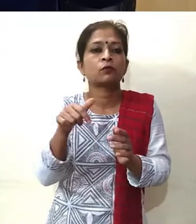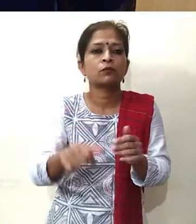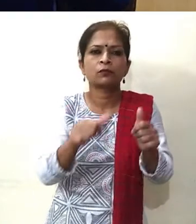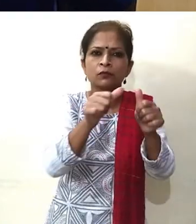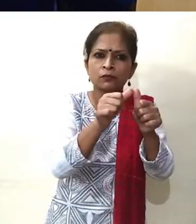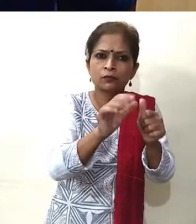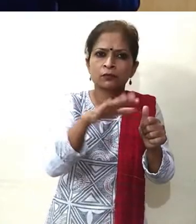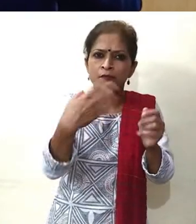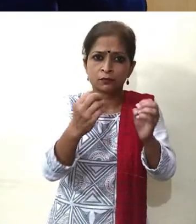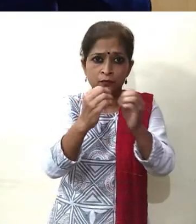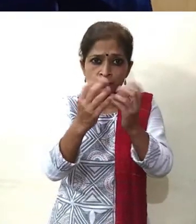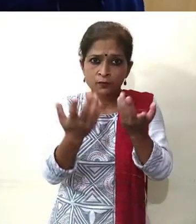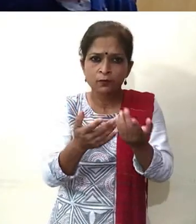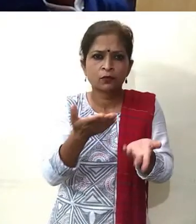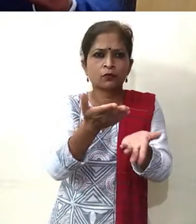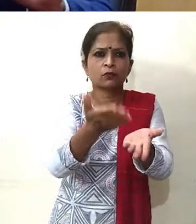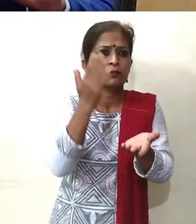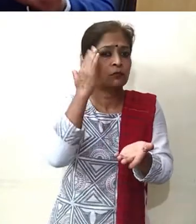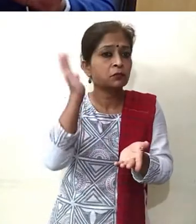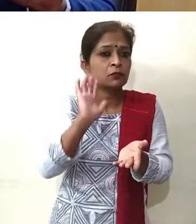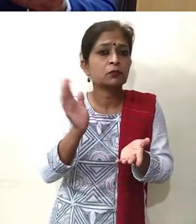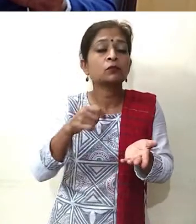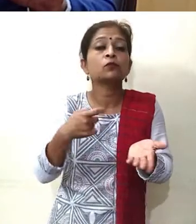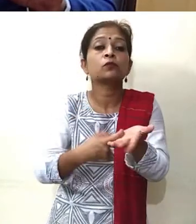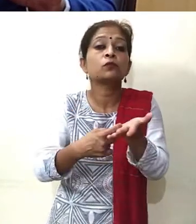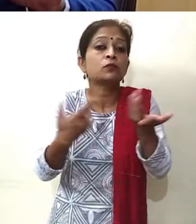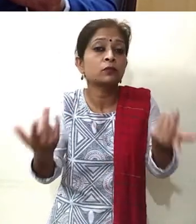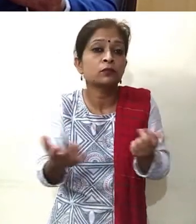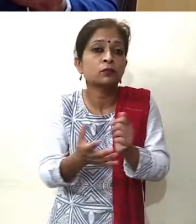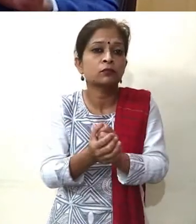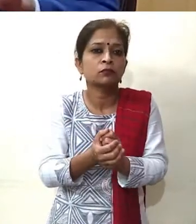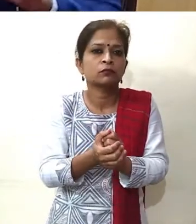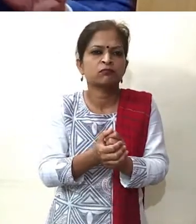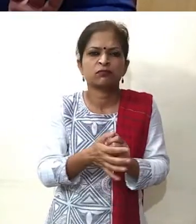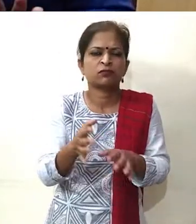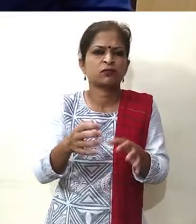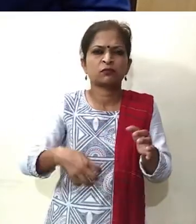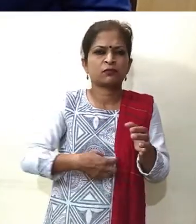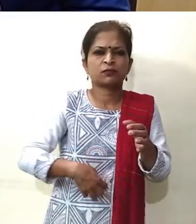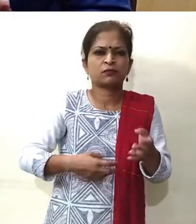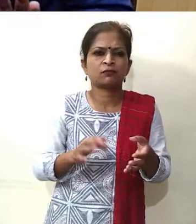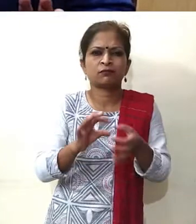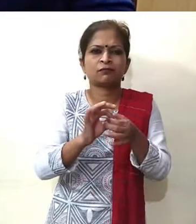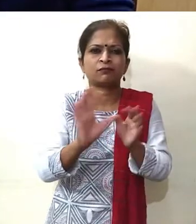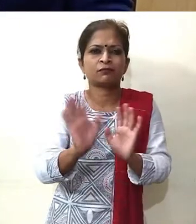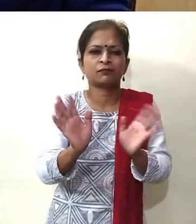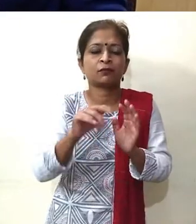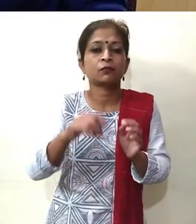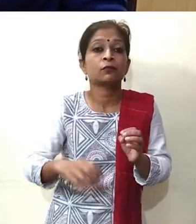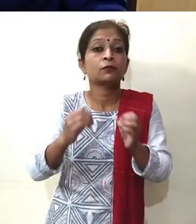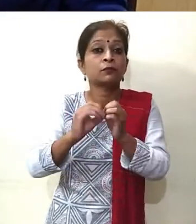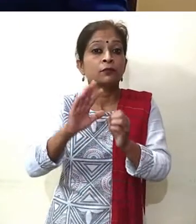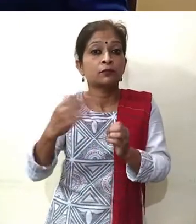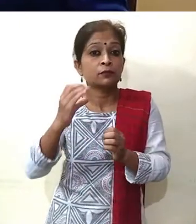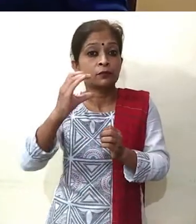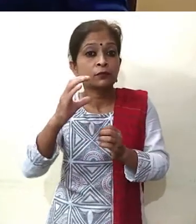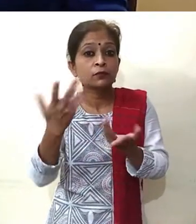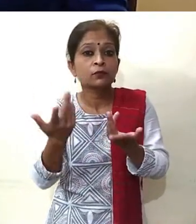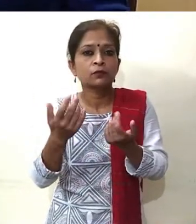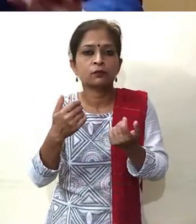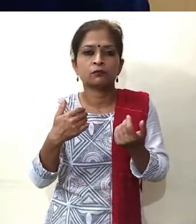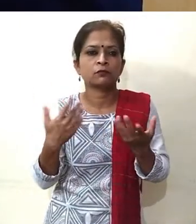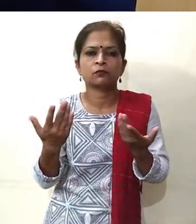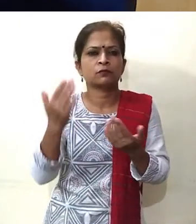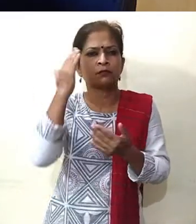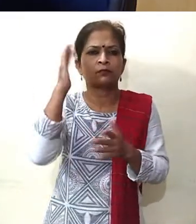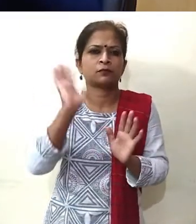अगर ए के बाद बी आता है तो आपको नहीं पता कि क्यों आता है। जी, बिल्कुल नहीं पता, उसमें कोई विज्ञान नहीं है। और बी के बाद सी क्यों आता है वो भी